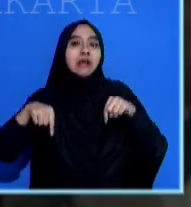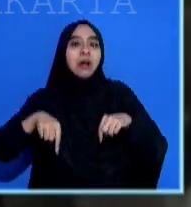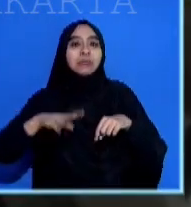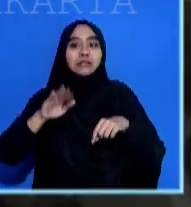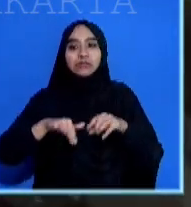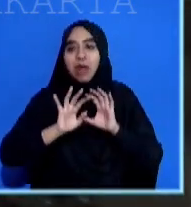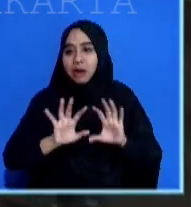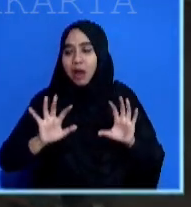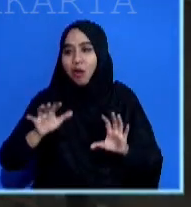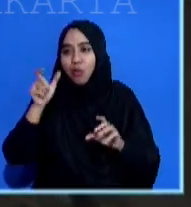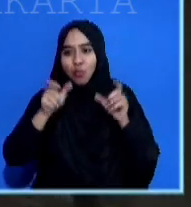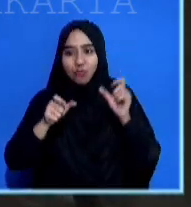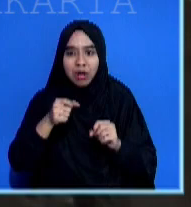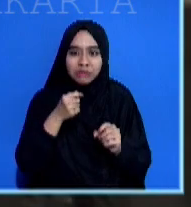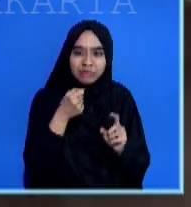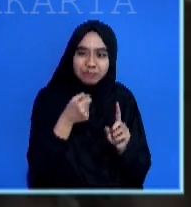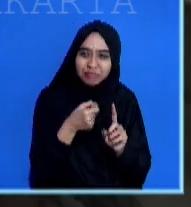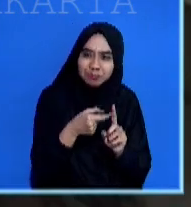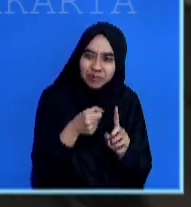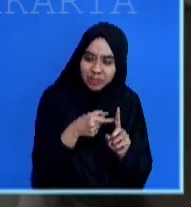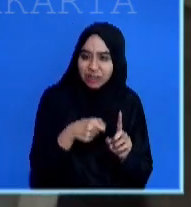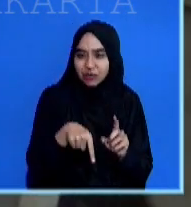kacang p t